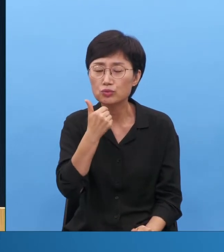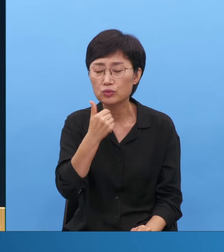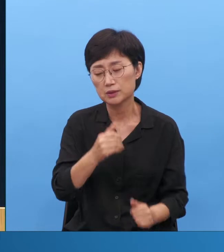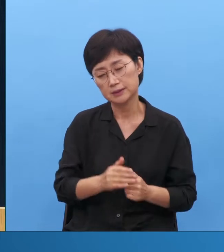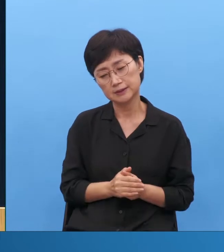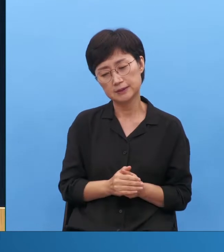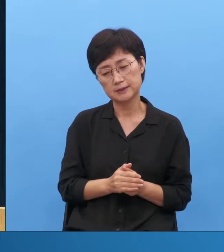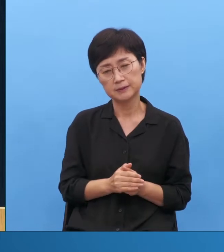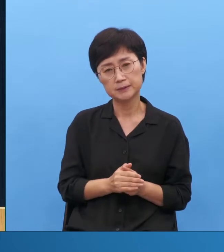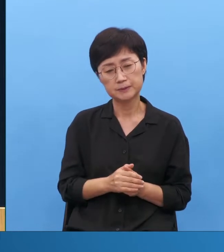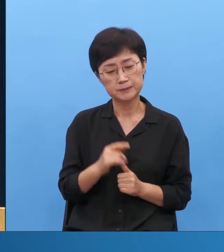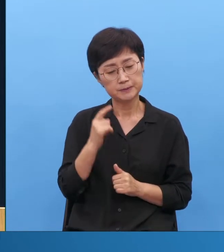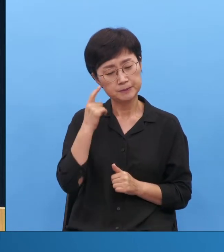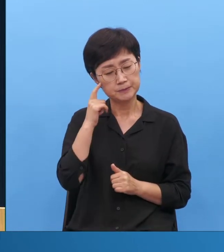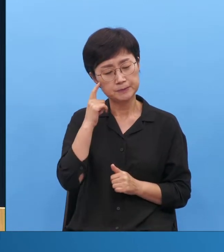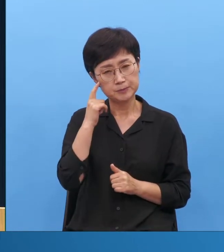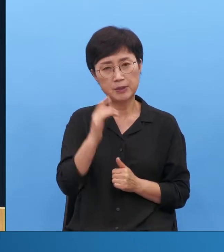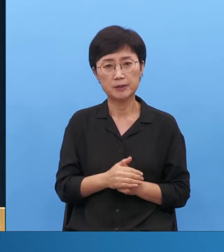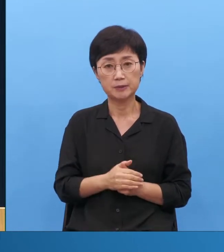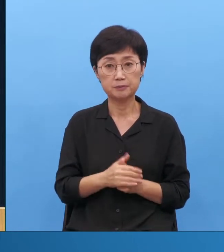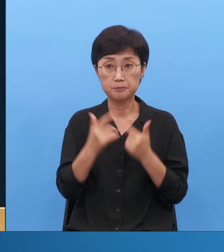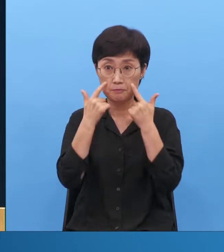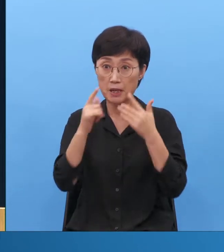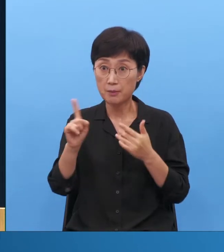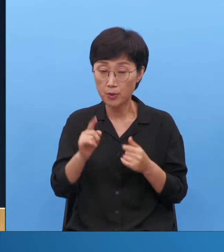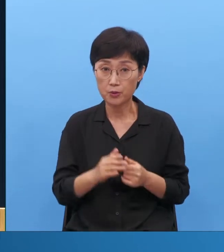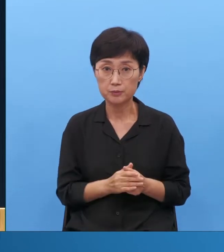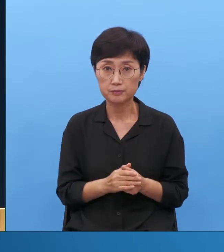것은 어린 아이를